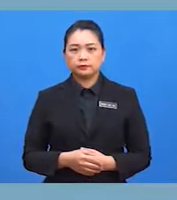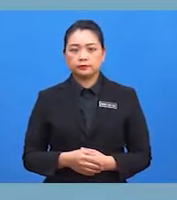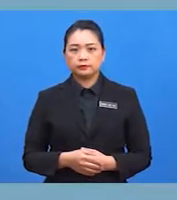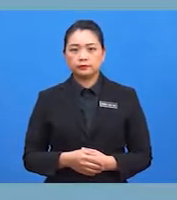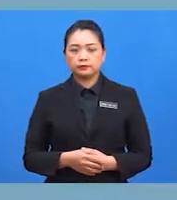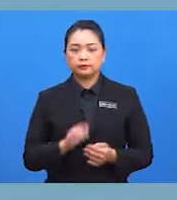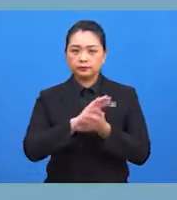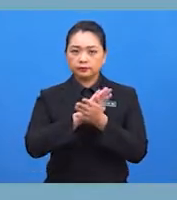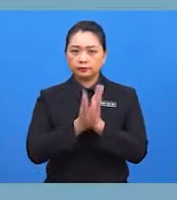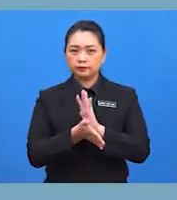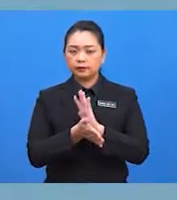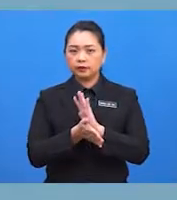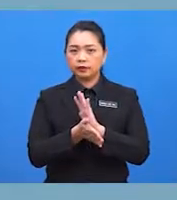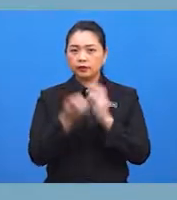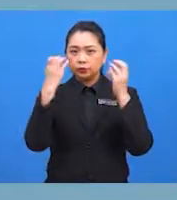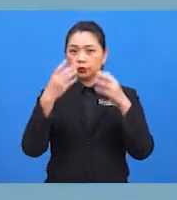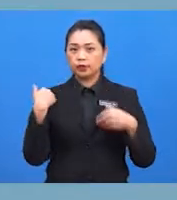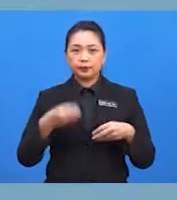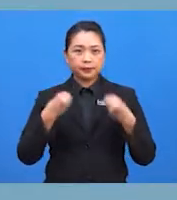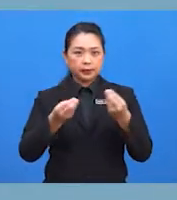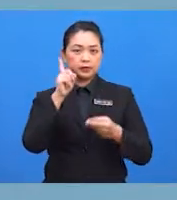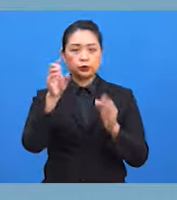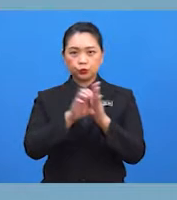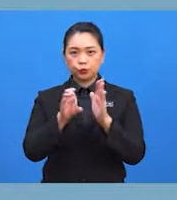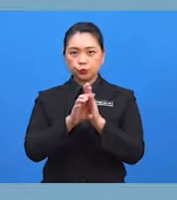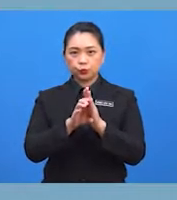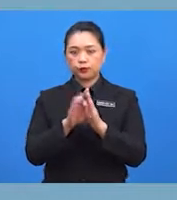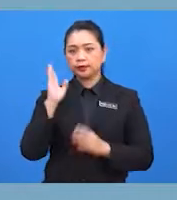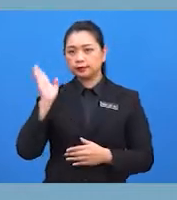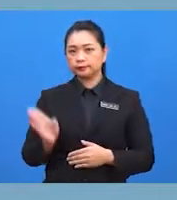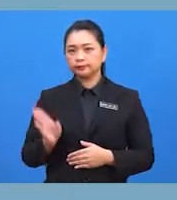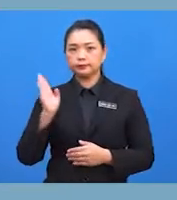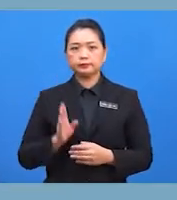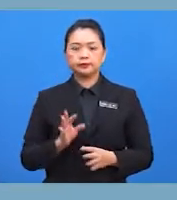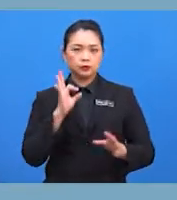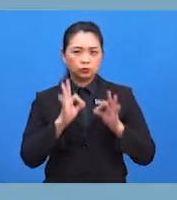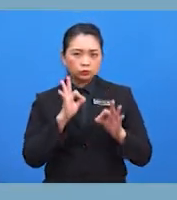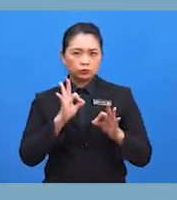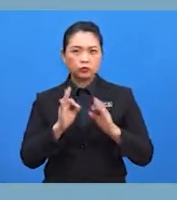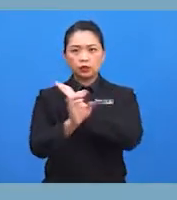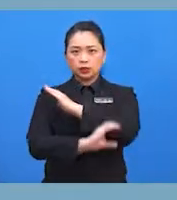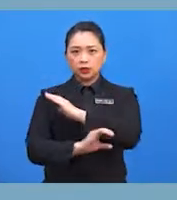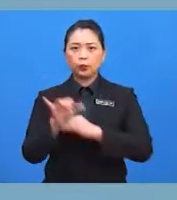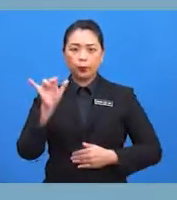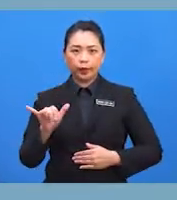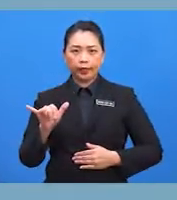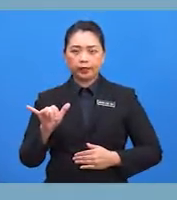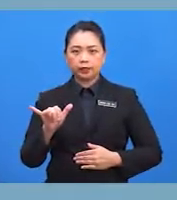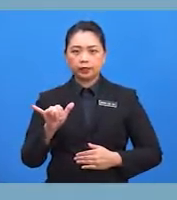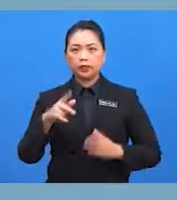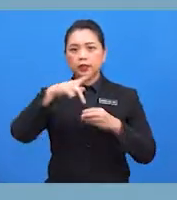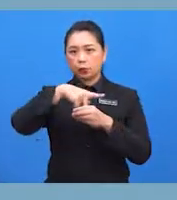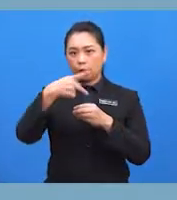Jadi saya berikan satu contoh, ya, satu contoh misalnya keluaran negara Y pada tahun 2015 ialah